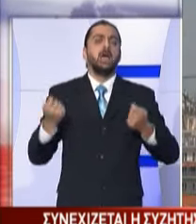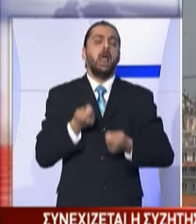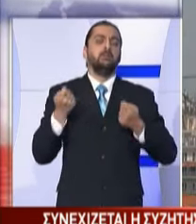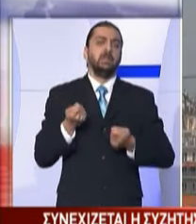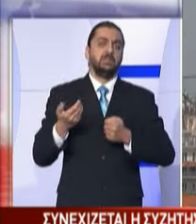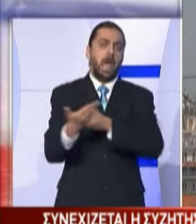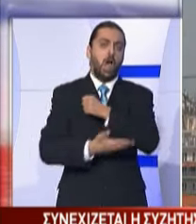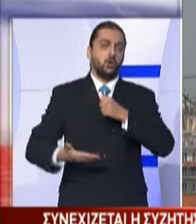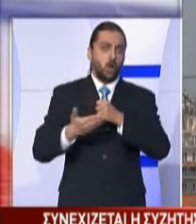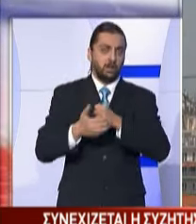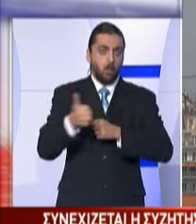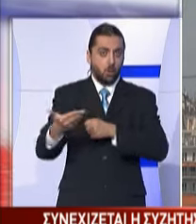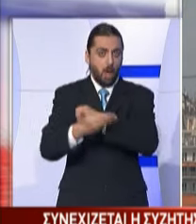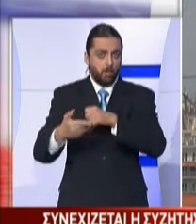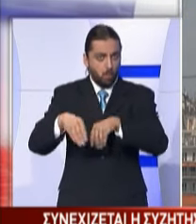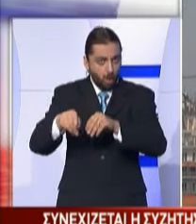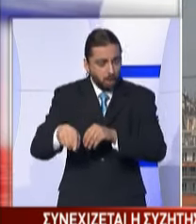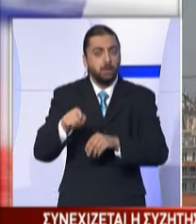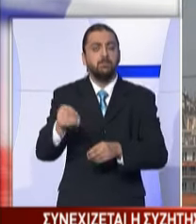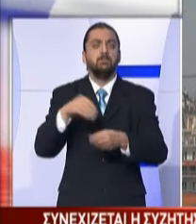κατ' επάγγελμα αγρότες.